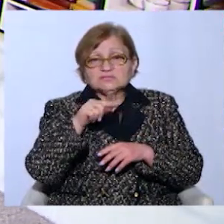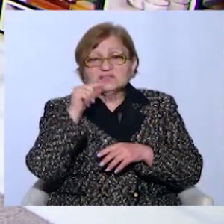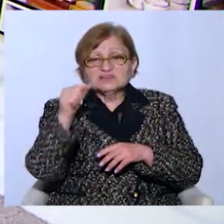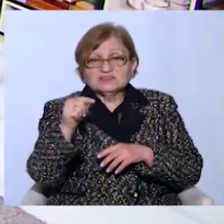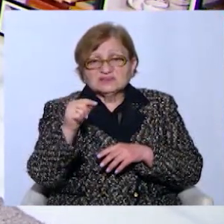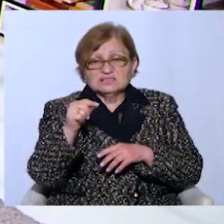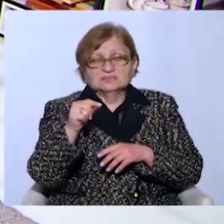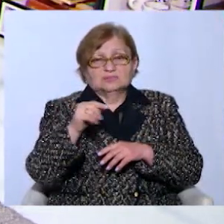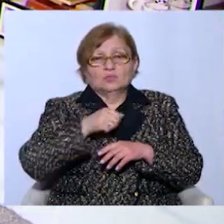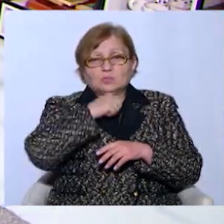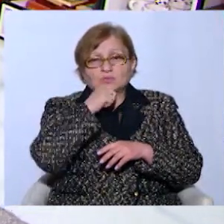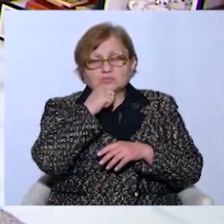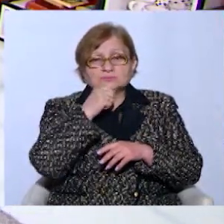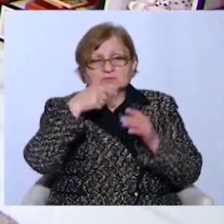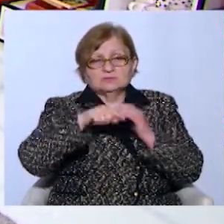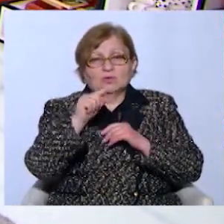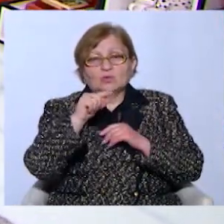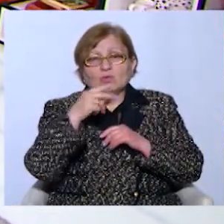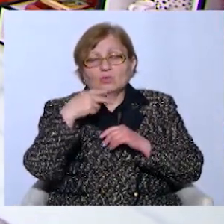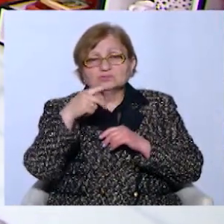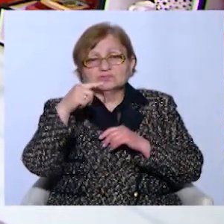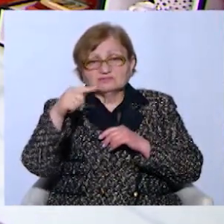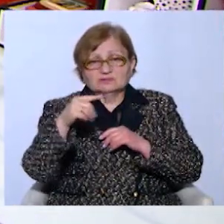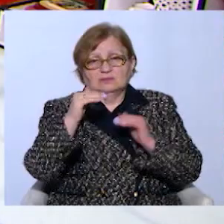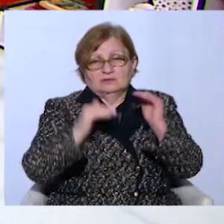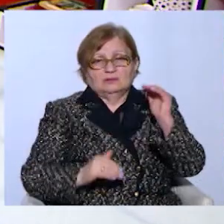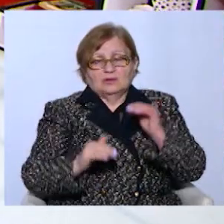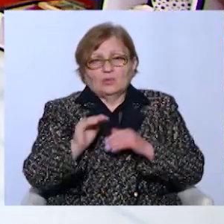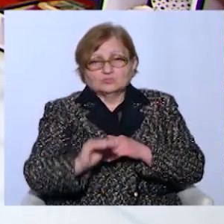ჩემზე 20-ით უმცროსი. ით და ჯერ არაგვერიოს.